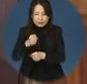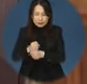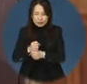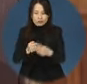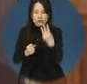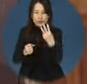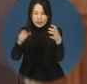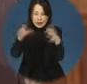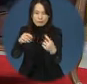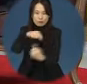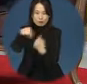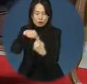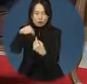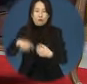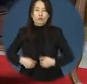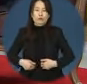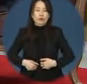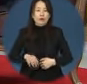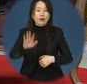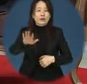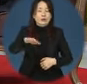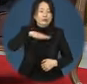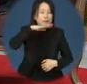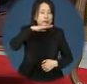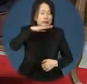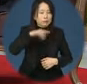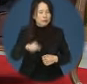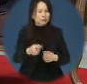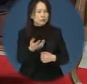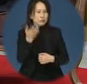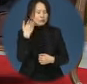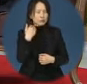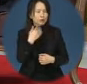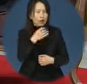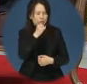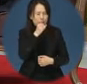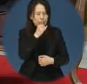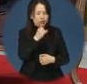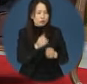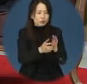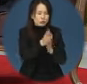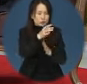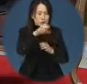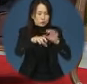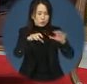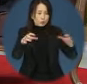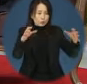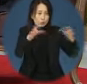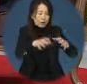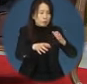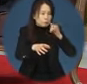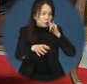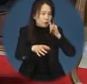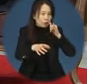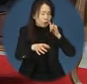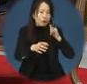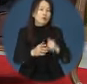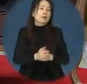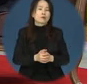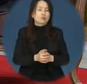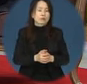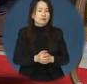필요하다고 했는데 참 많이 그런게 기존에 있었던 그런 시군구 통합 있지 않습니까 그렇게 되면 통합된